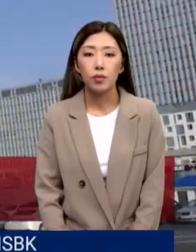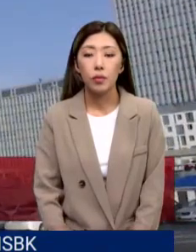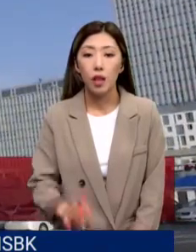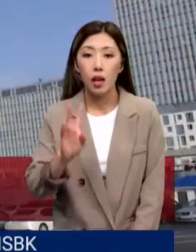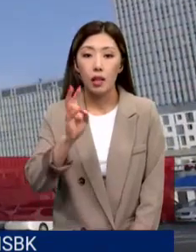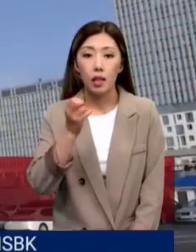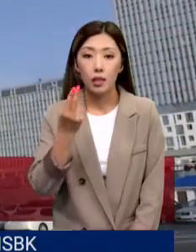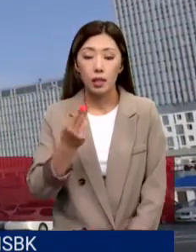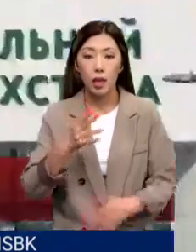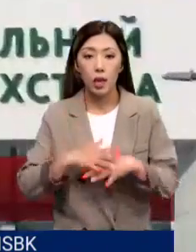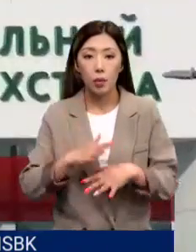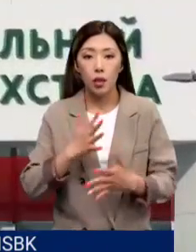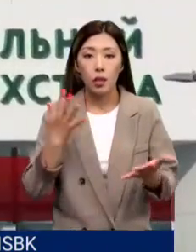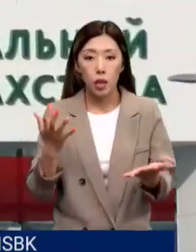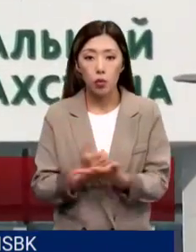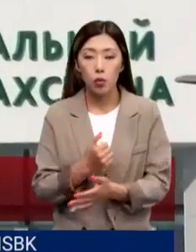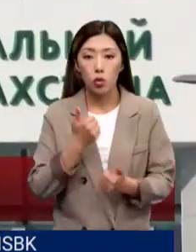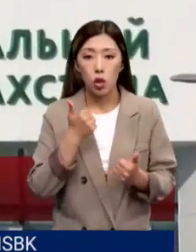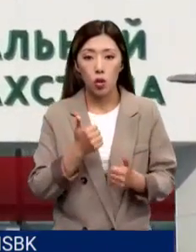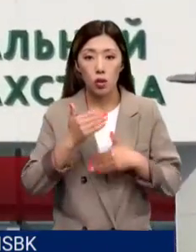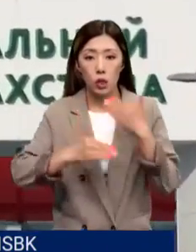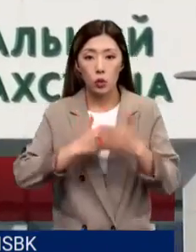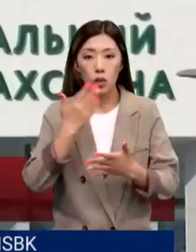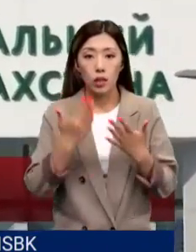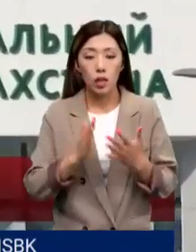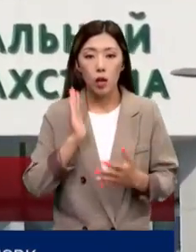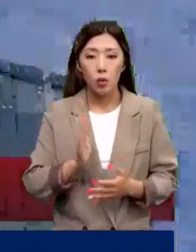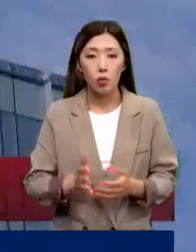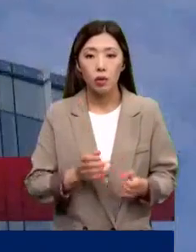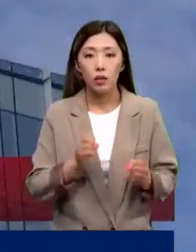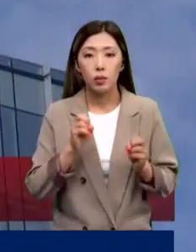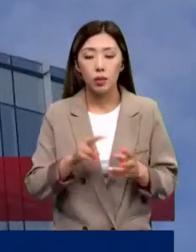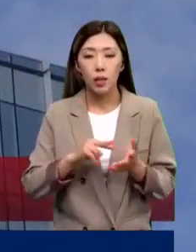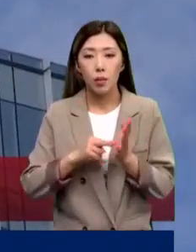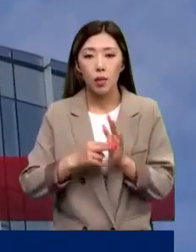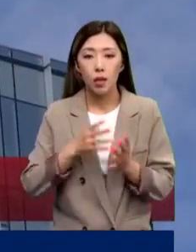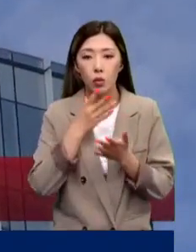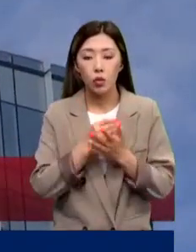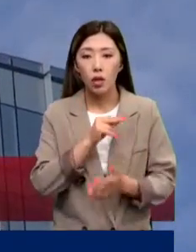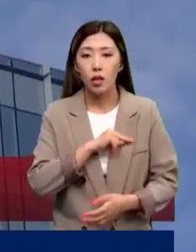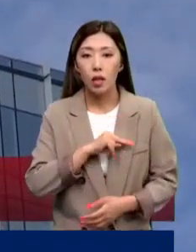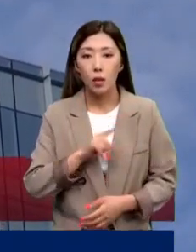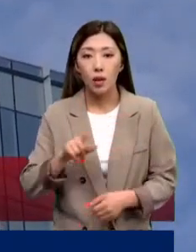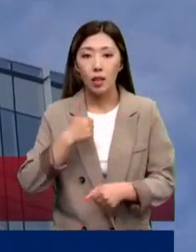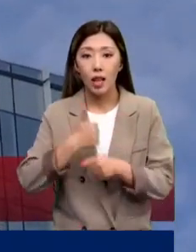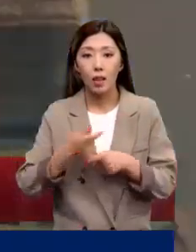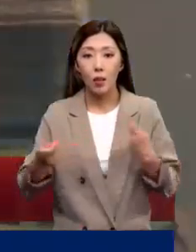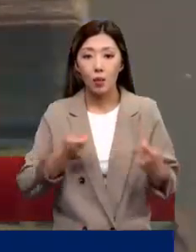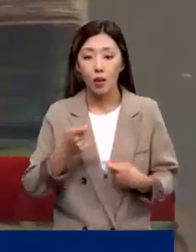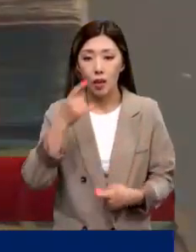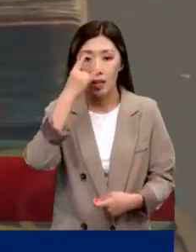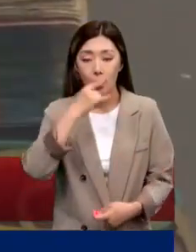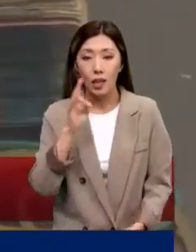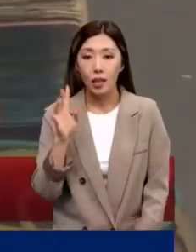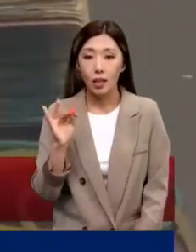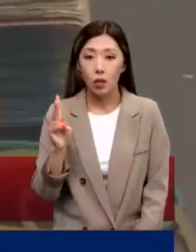Национальный банк добьется результатов, если удастся заякорить инфляционные ожидания. Глава миссии Международного валютного фонда по Казахстану